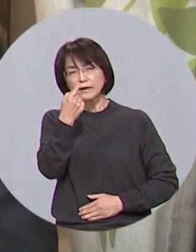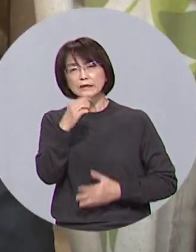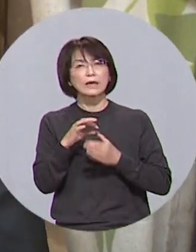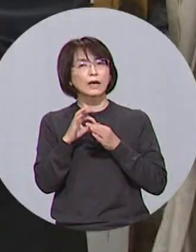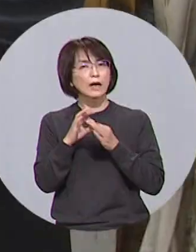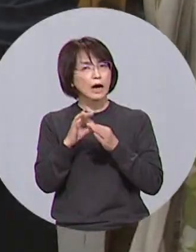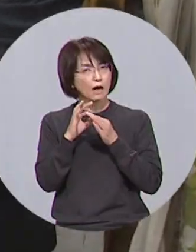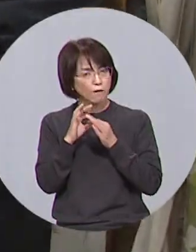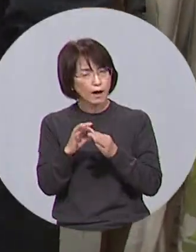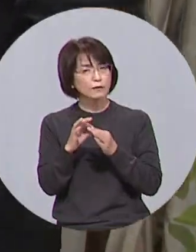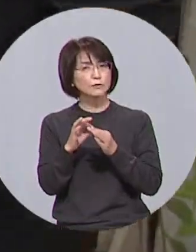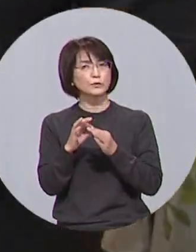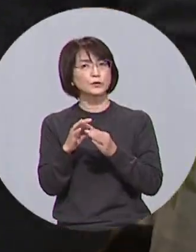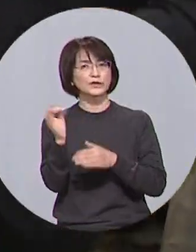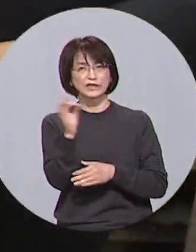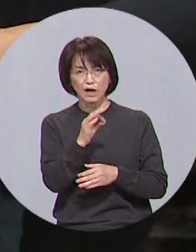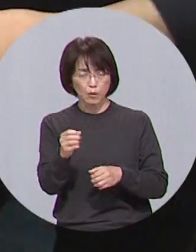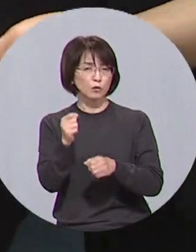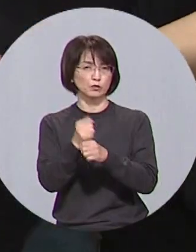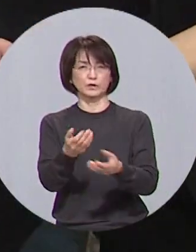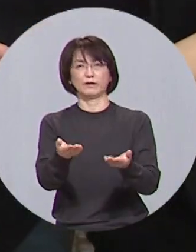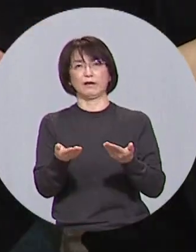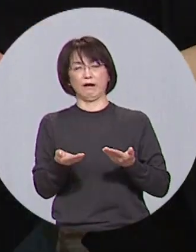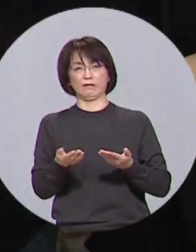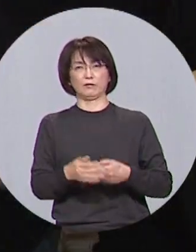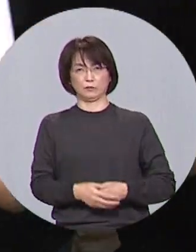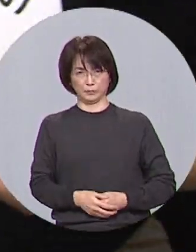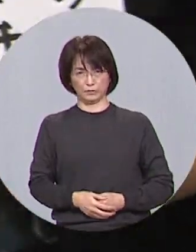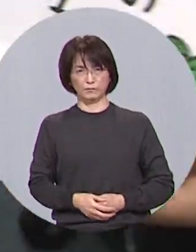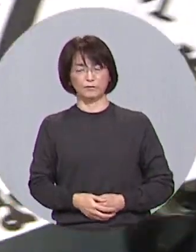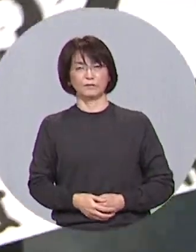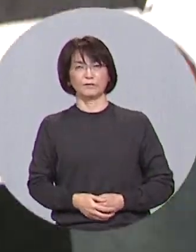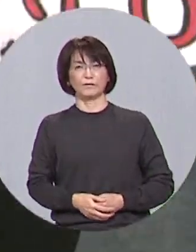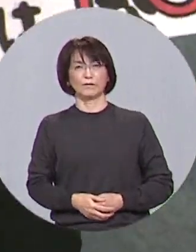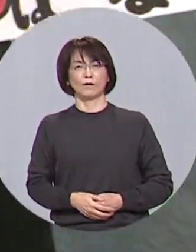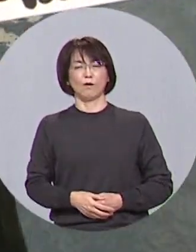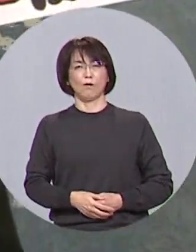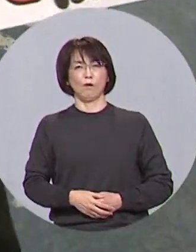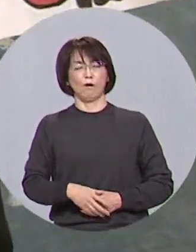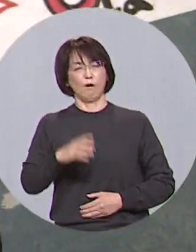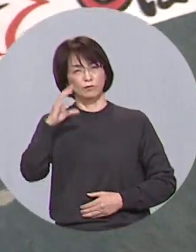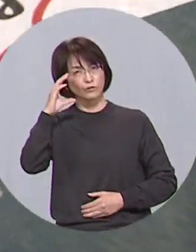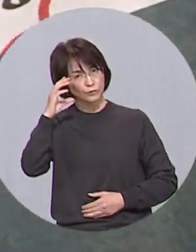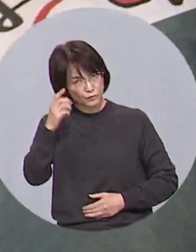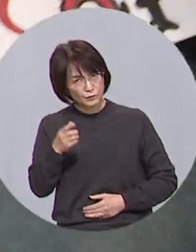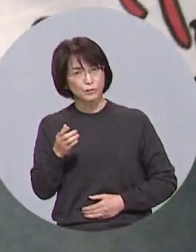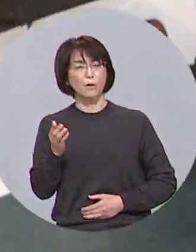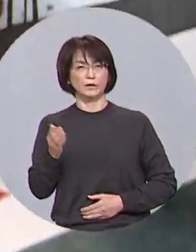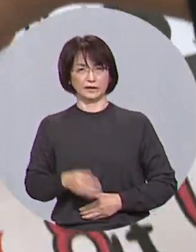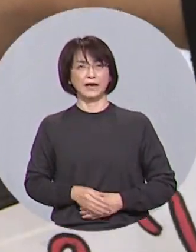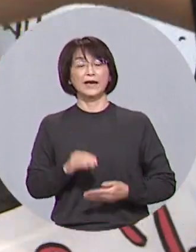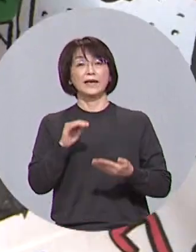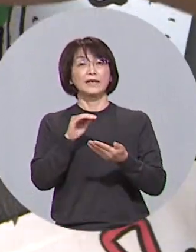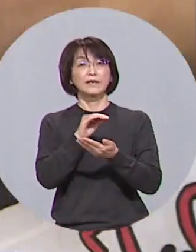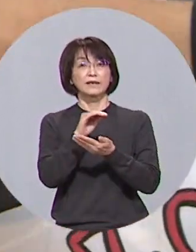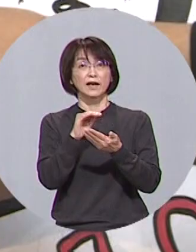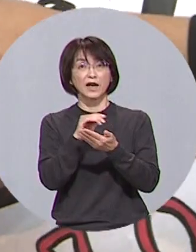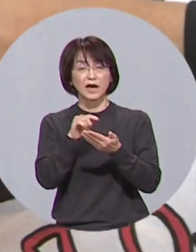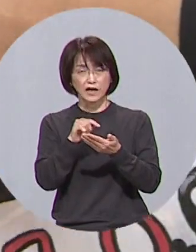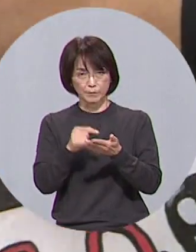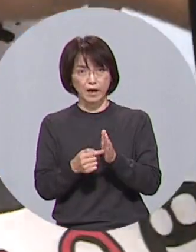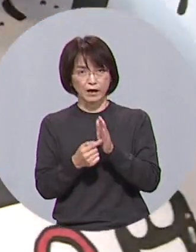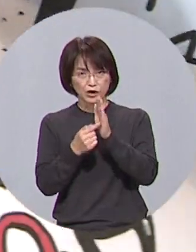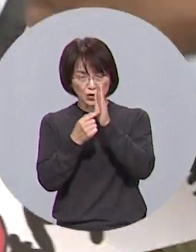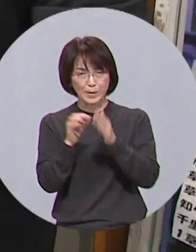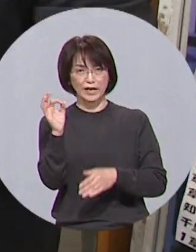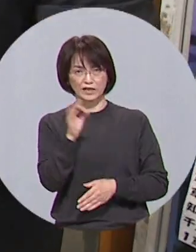て、メニューとか見てくださいよ、はい、これ すごいな。これは 埼玉であの名物を作